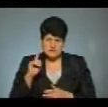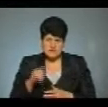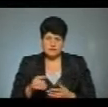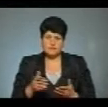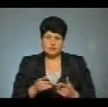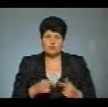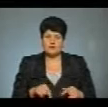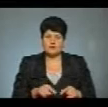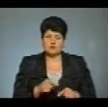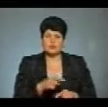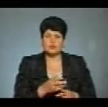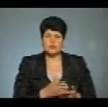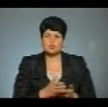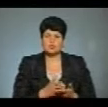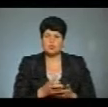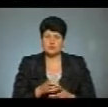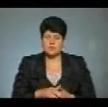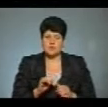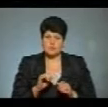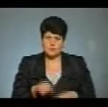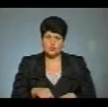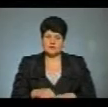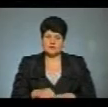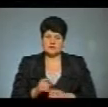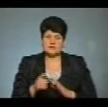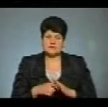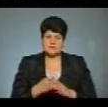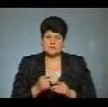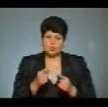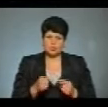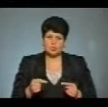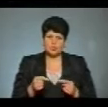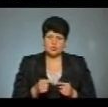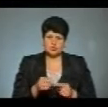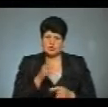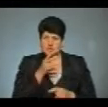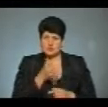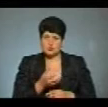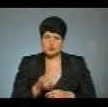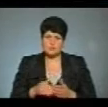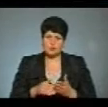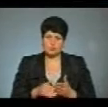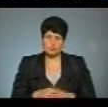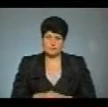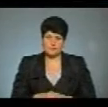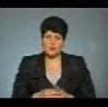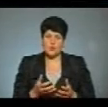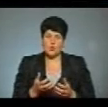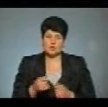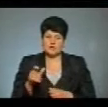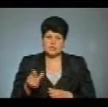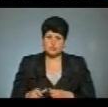якому відділенні вони обслуговуються, можуть дізнаватися і уточнювати час отримання допомоги. Одержувачів в